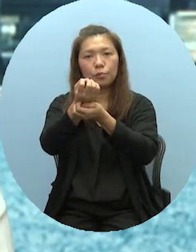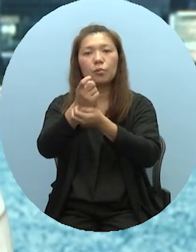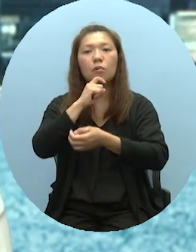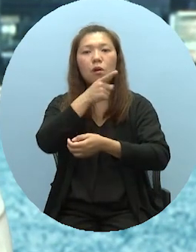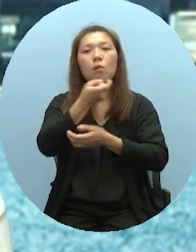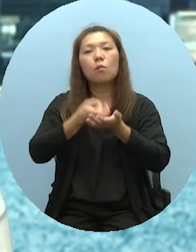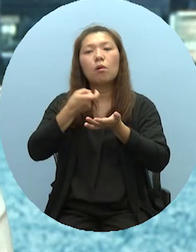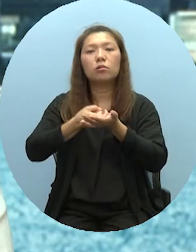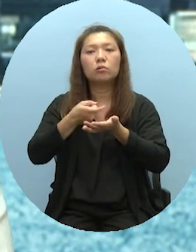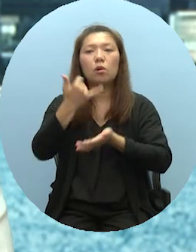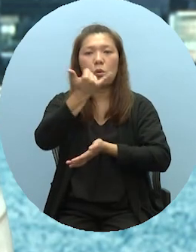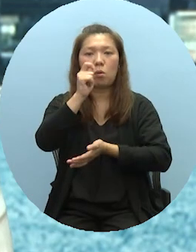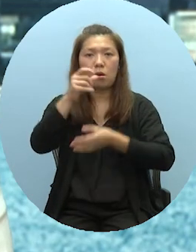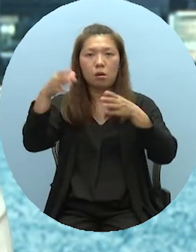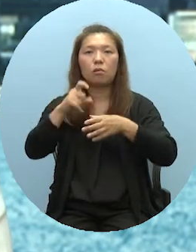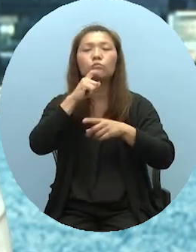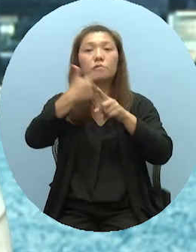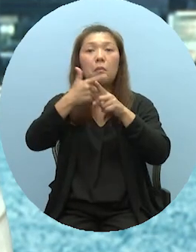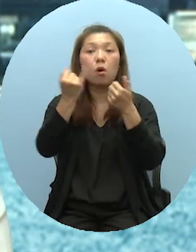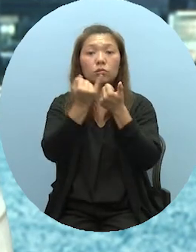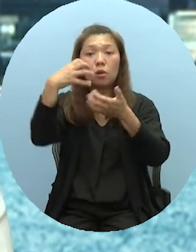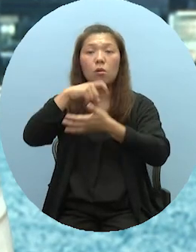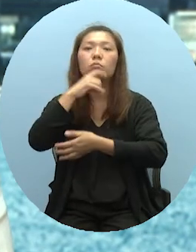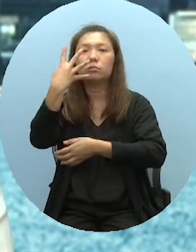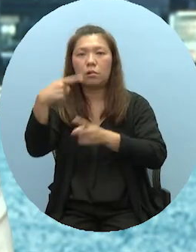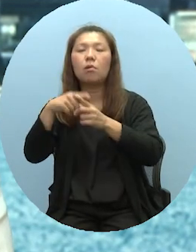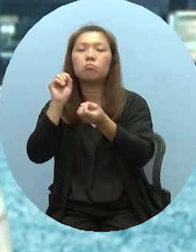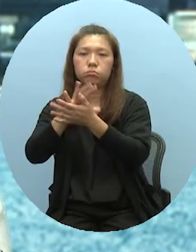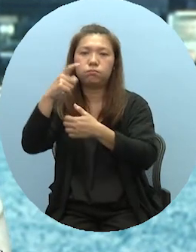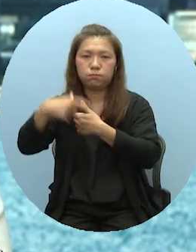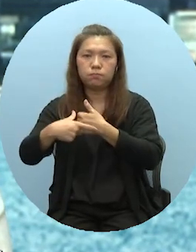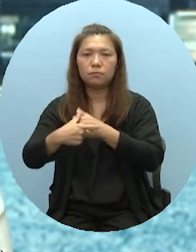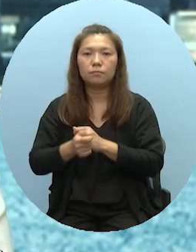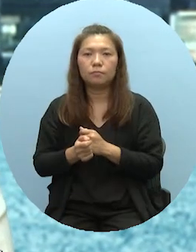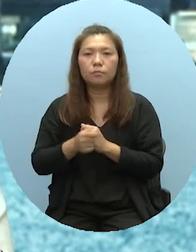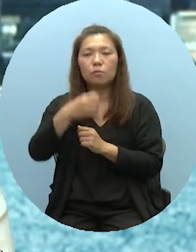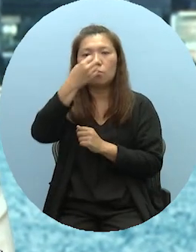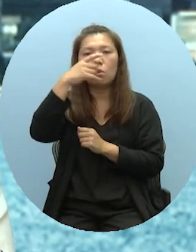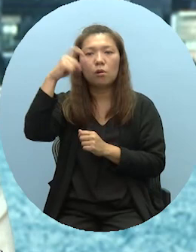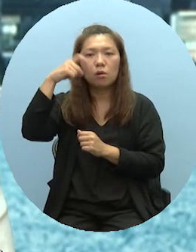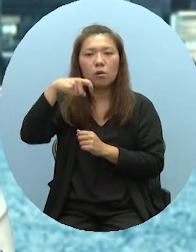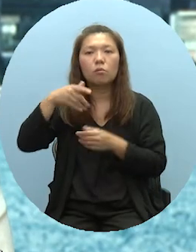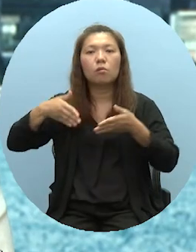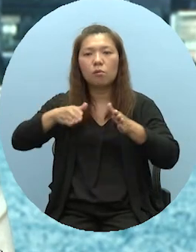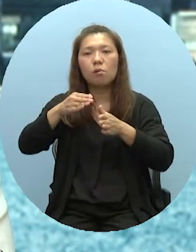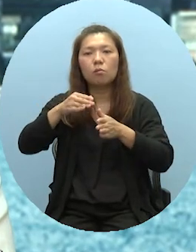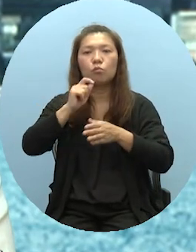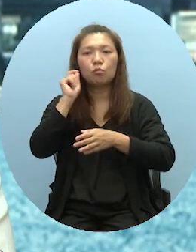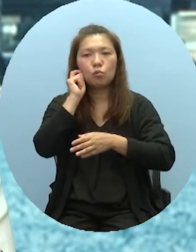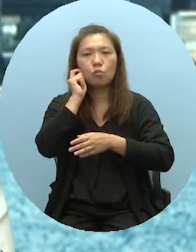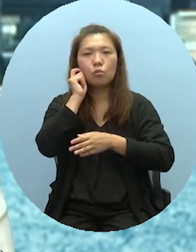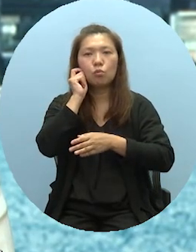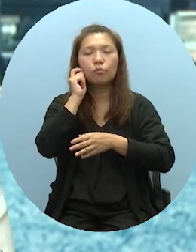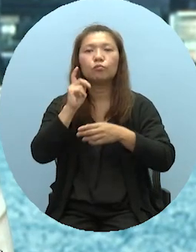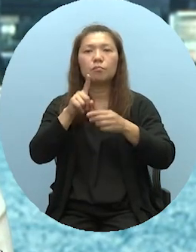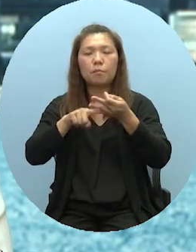灣仔就係6A 班有18個學生，有4個學生確診嘅。港九街坊婦女會孫芳中小